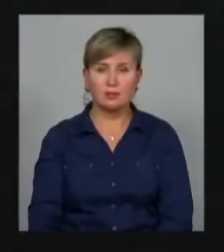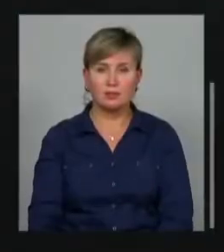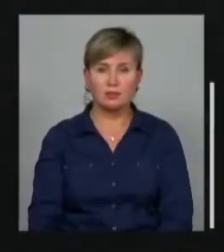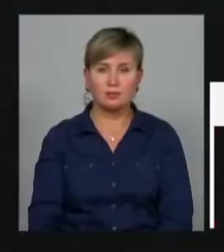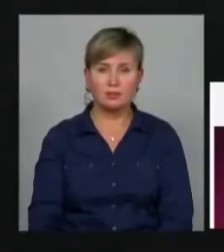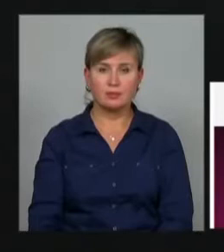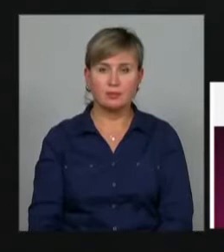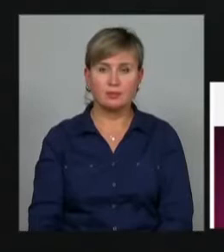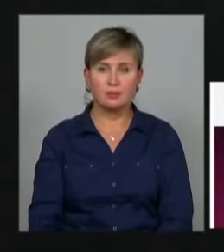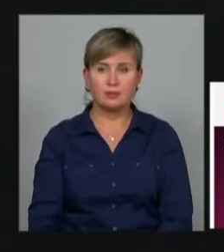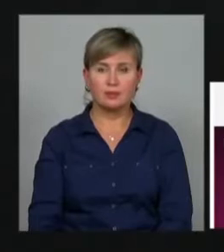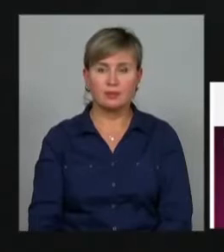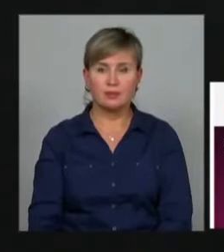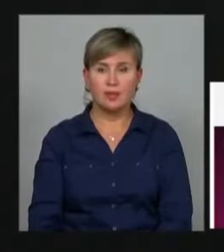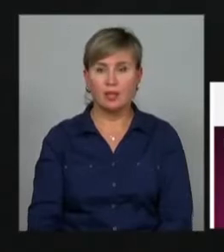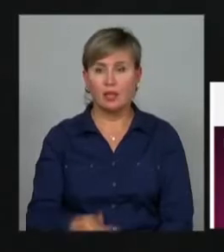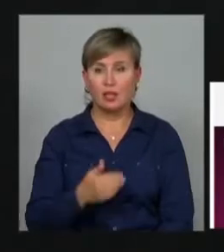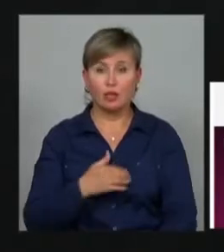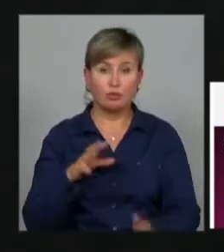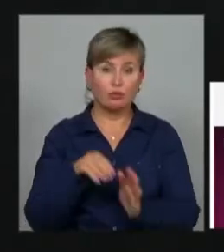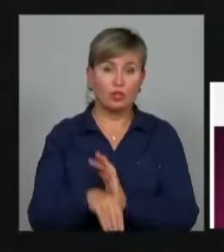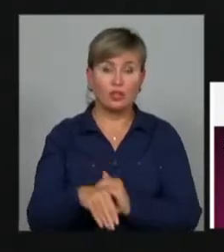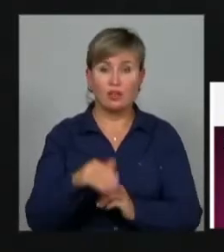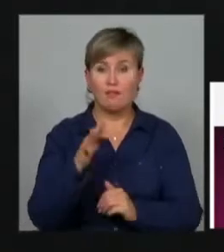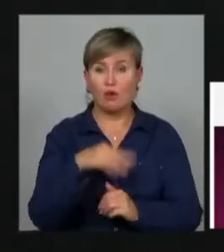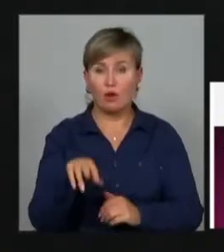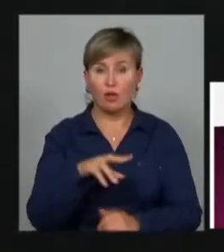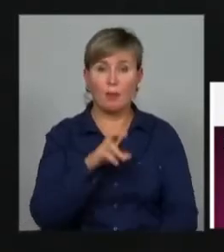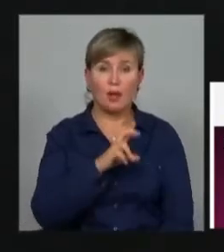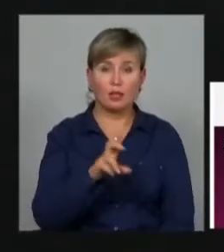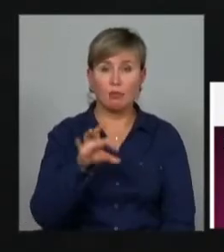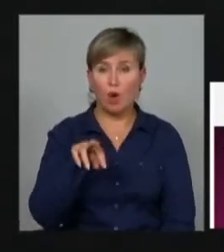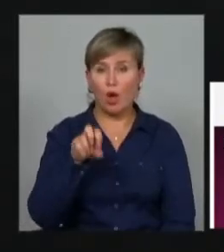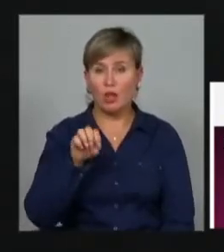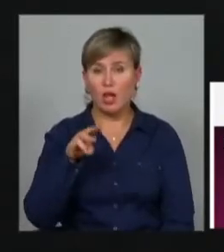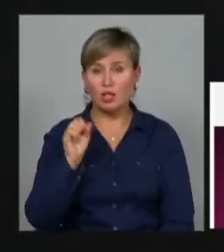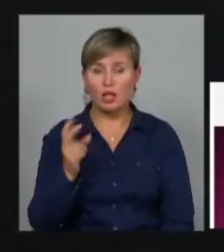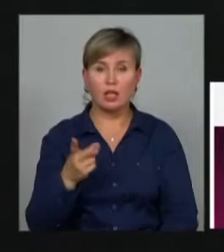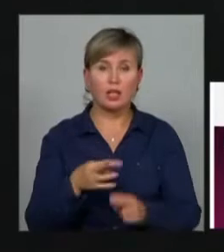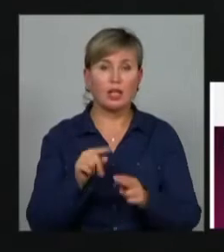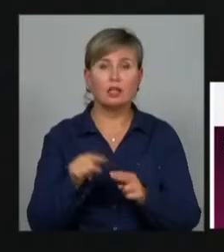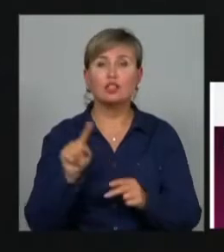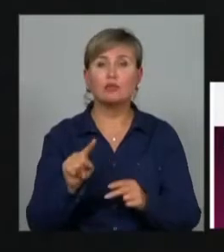Хочу как бы внести вклад на фонд «Бахат Табулашах». Это для того, чтобы